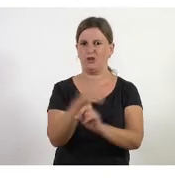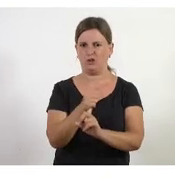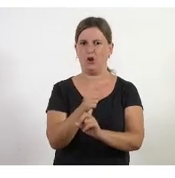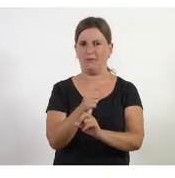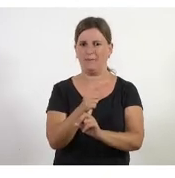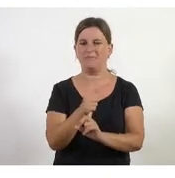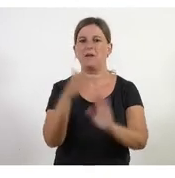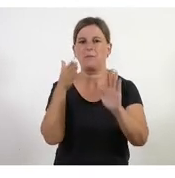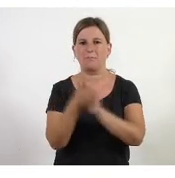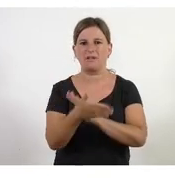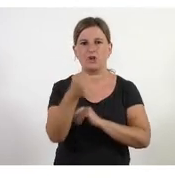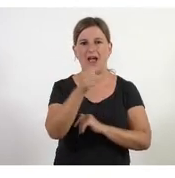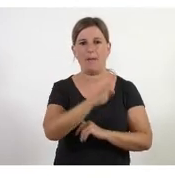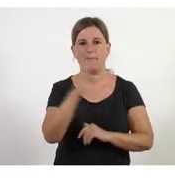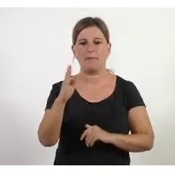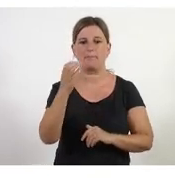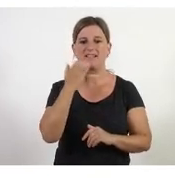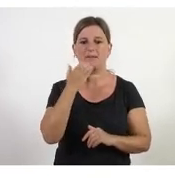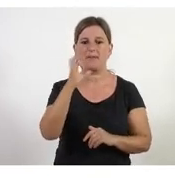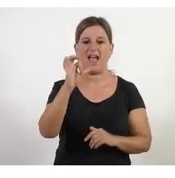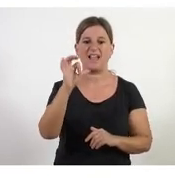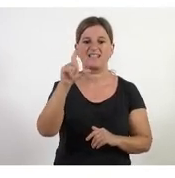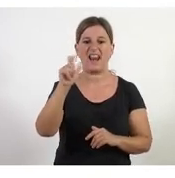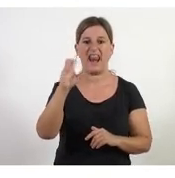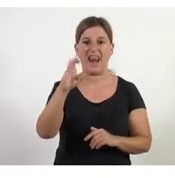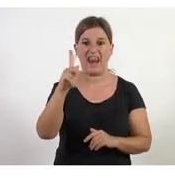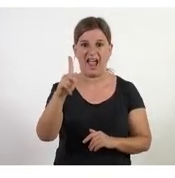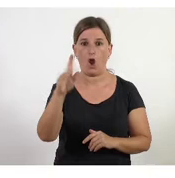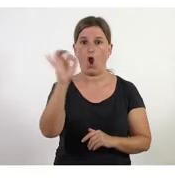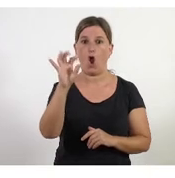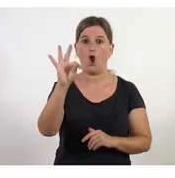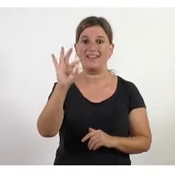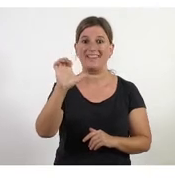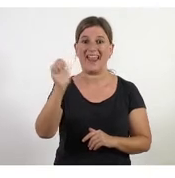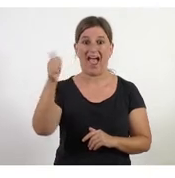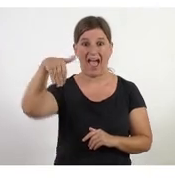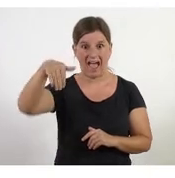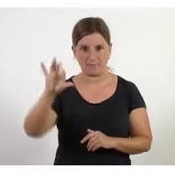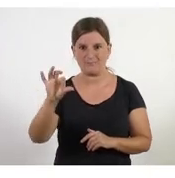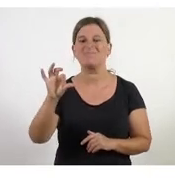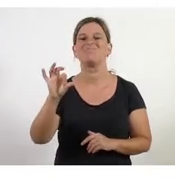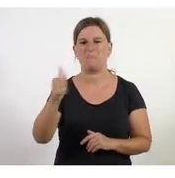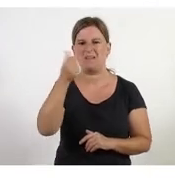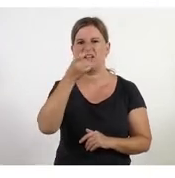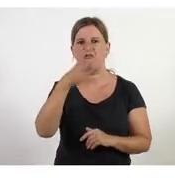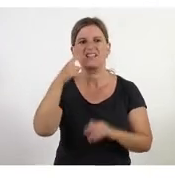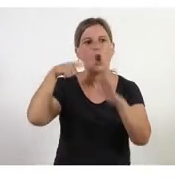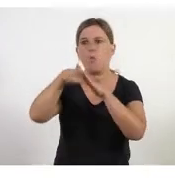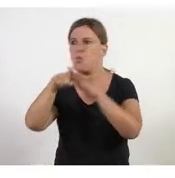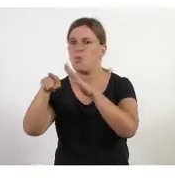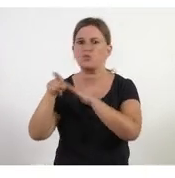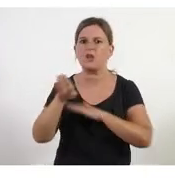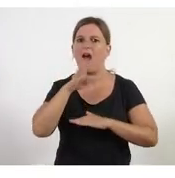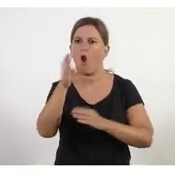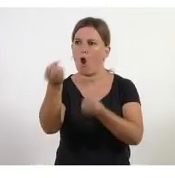són aplicacions com Slack o Teams, ho tenen present. I són aplicacions més favorables, són més